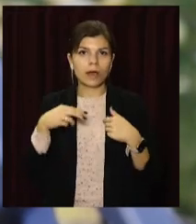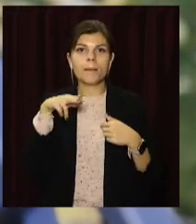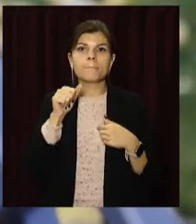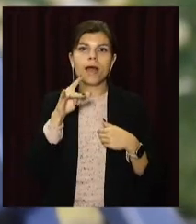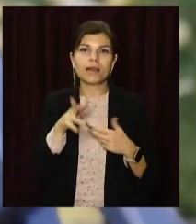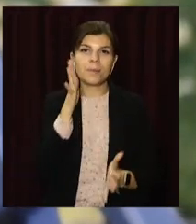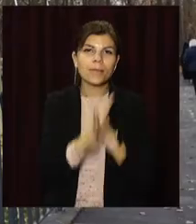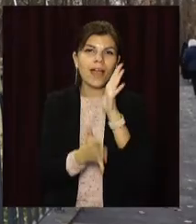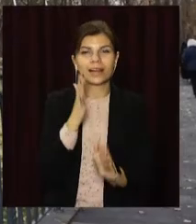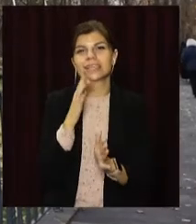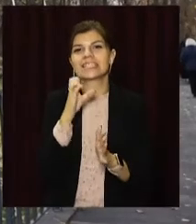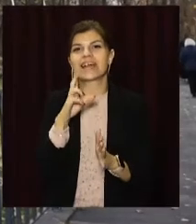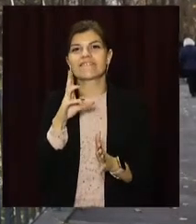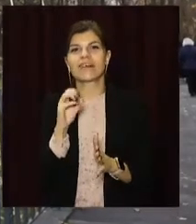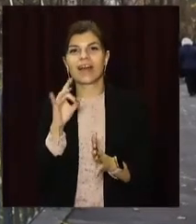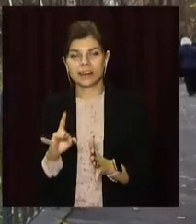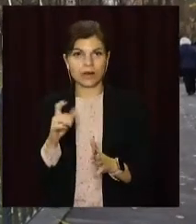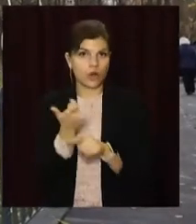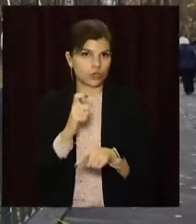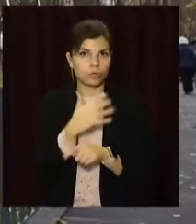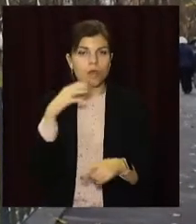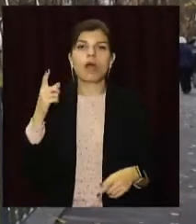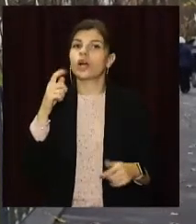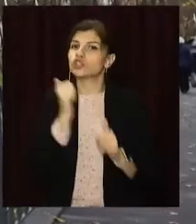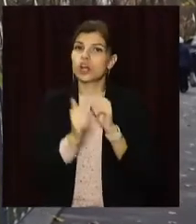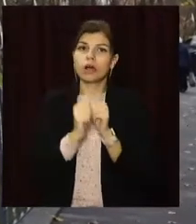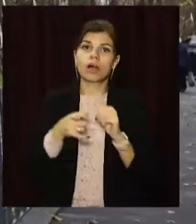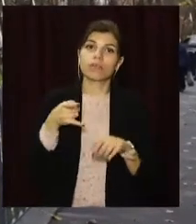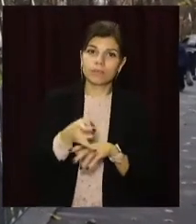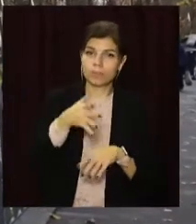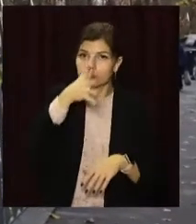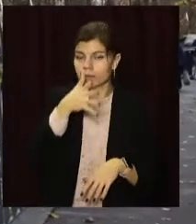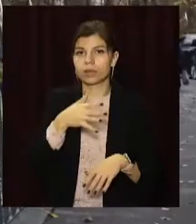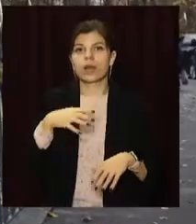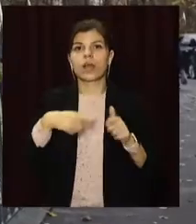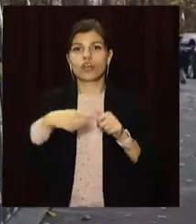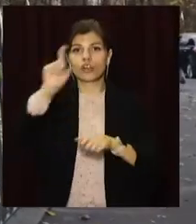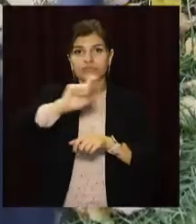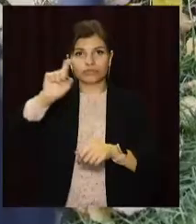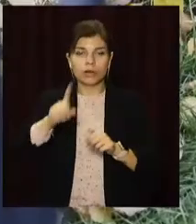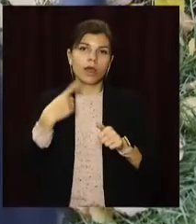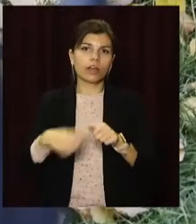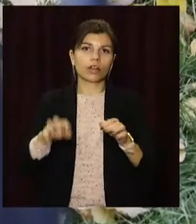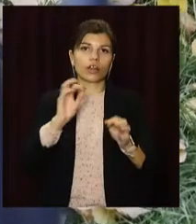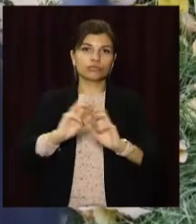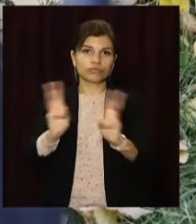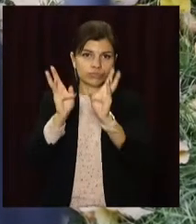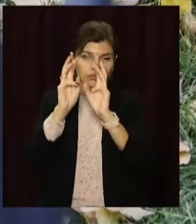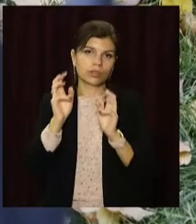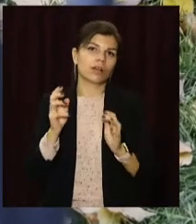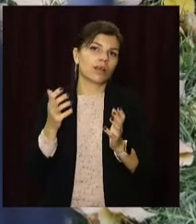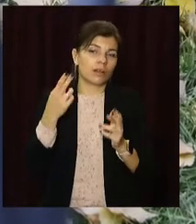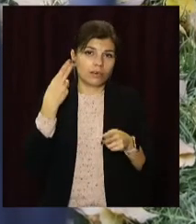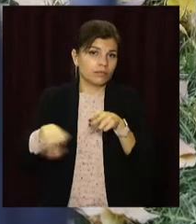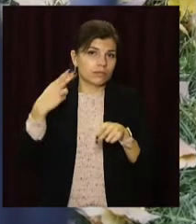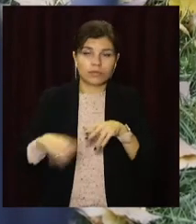сквер Дніпра. Найчастіше варвари розписують лайкою лавки або ламають їх. Смітять, розпалюють багаття у неналежних